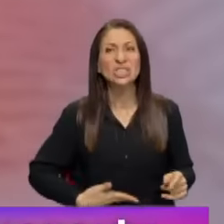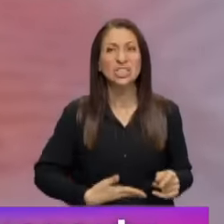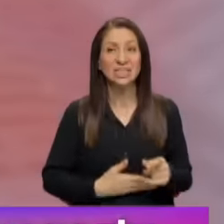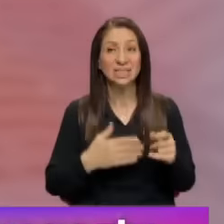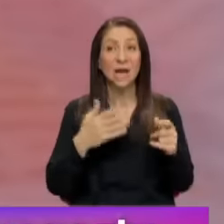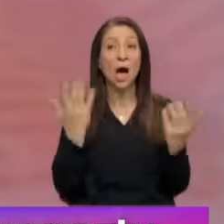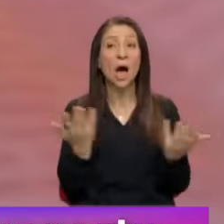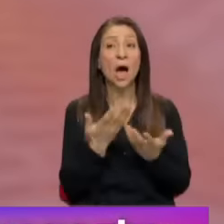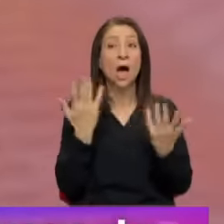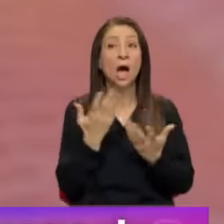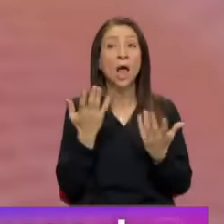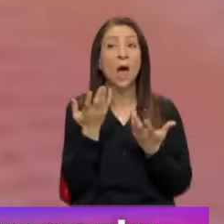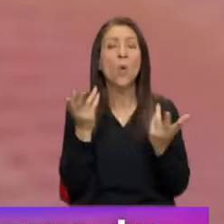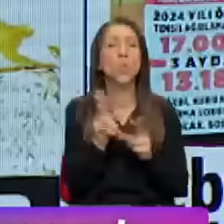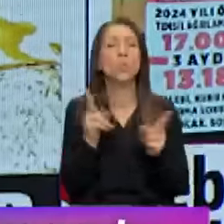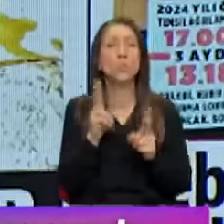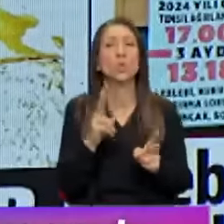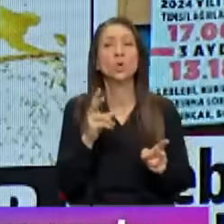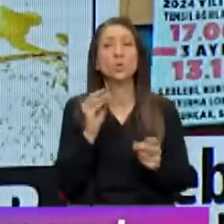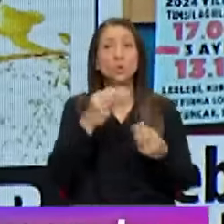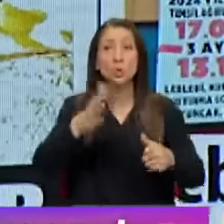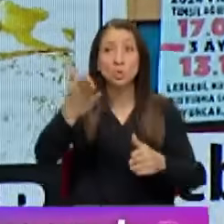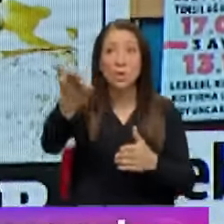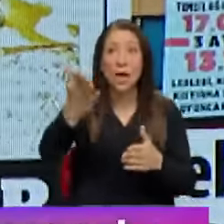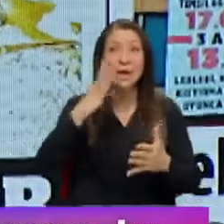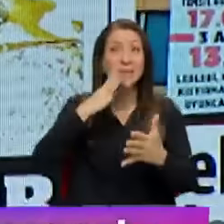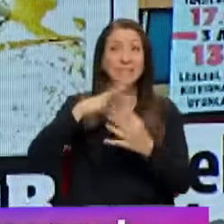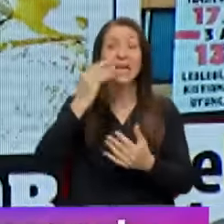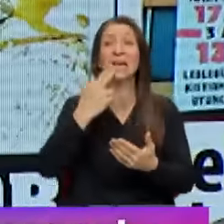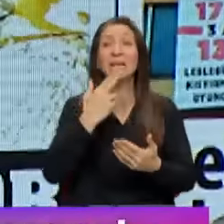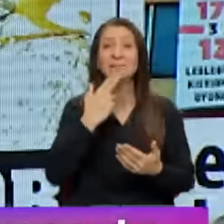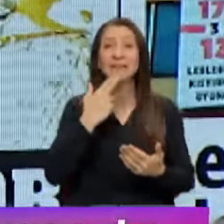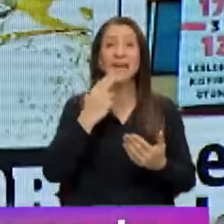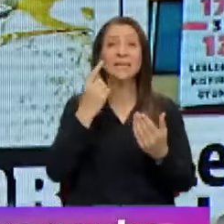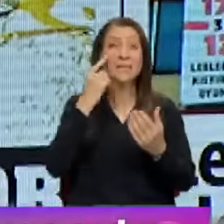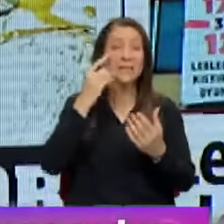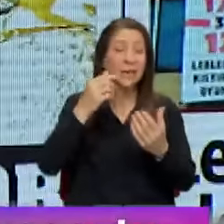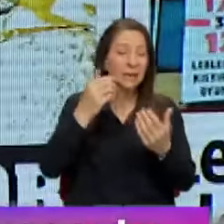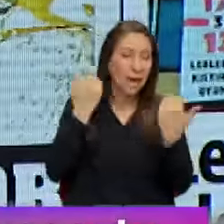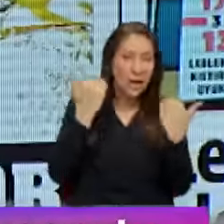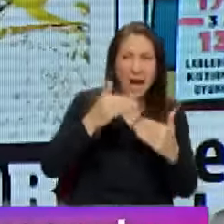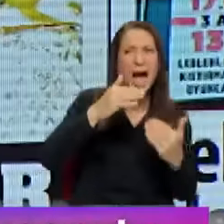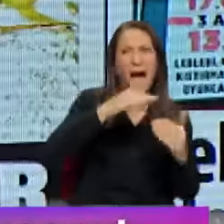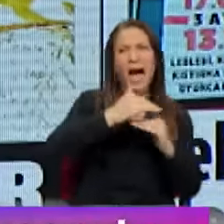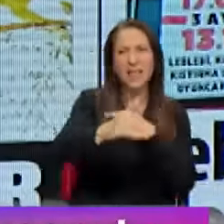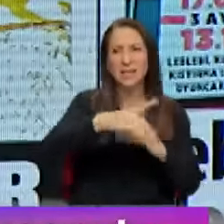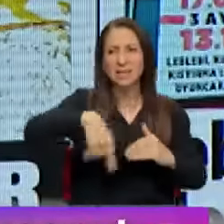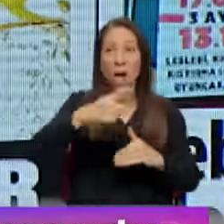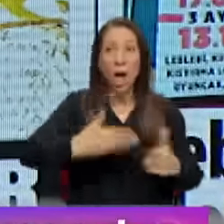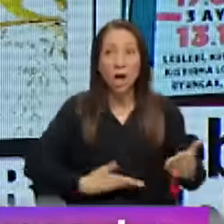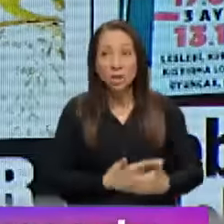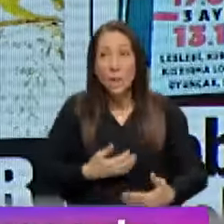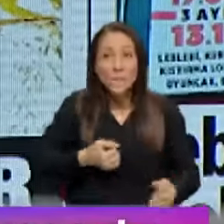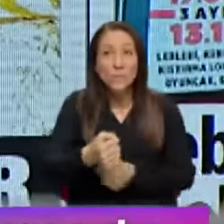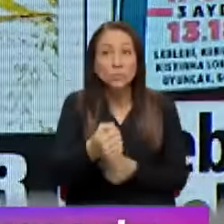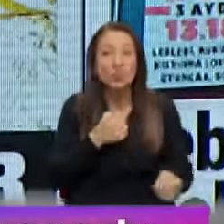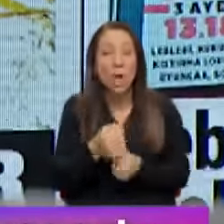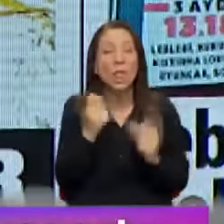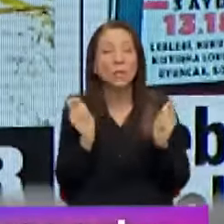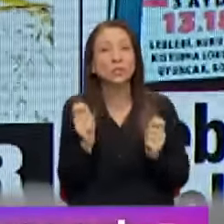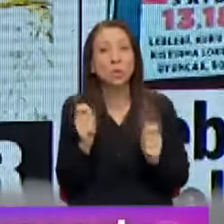silahı hala can yakıyor. Çocuklar, insanlar, kadınlar, siviller burada açlıkla da mücadele etmek